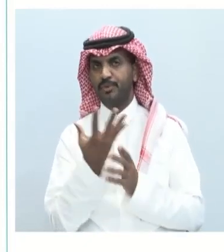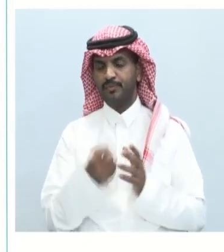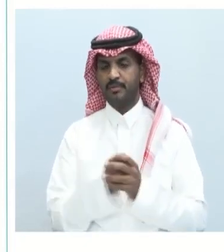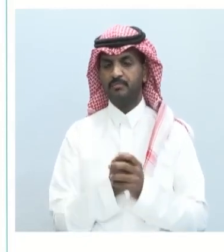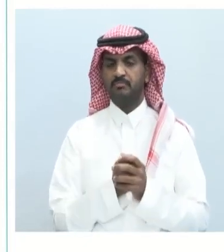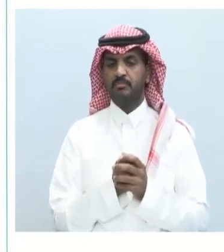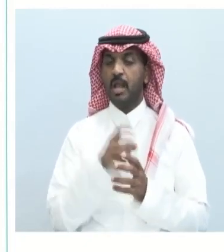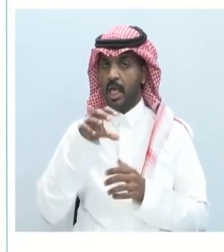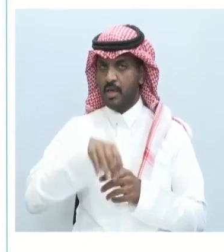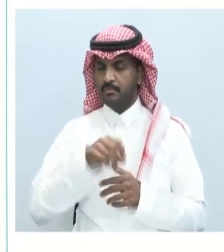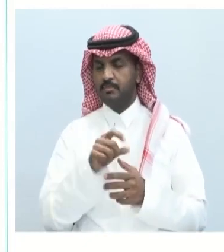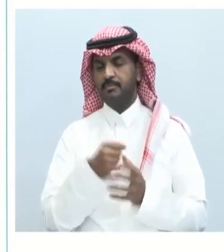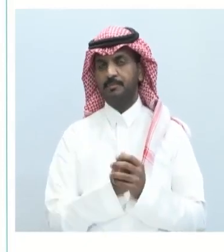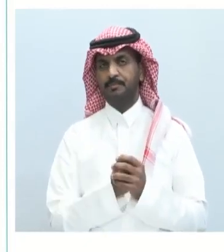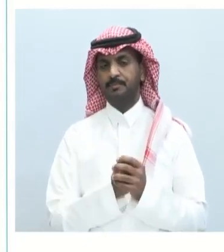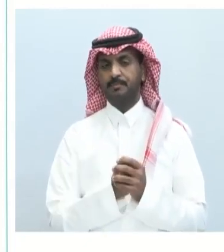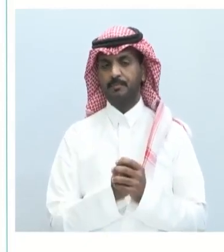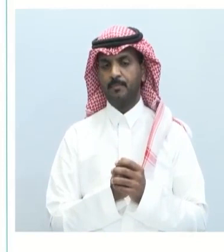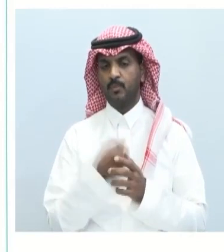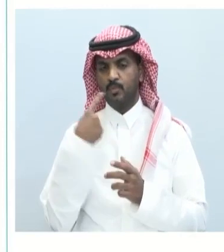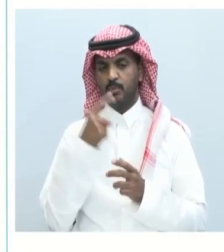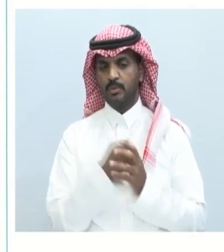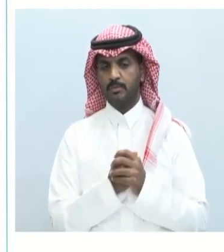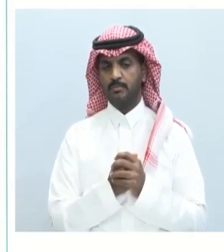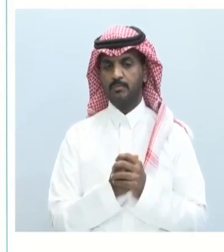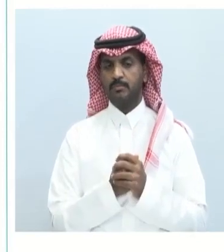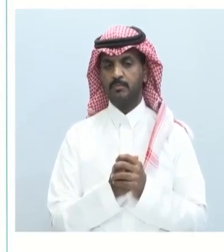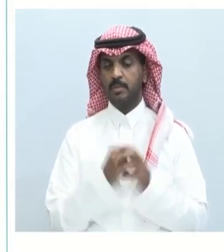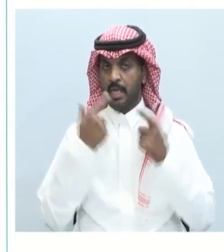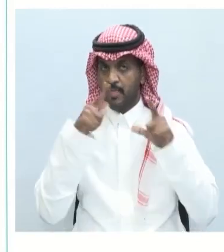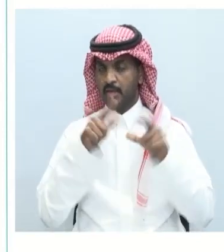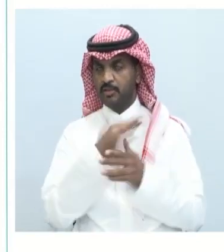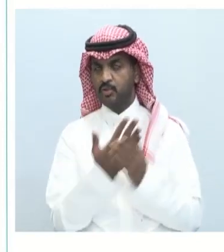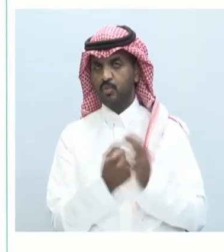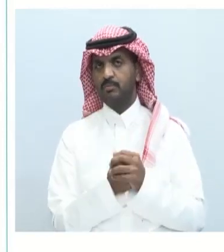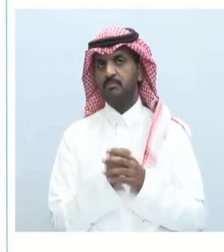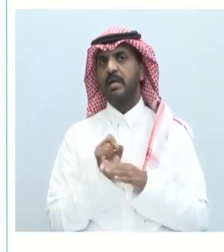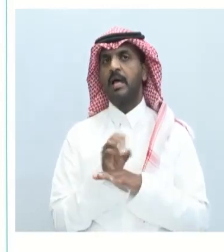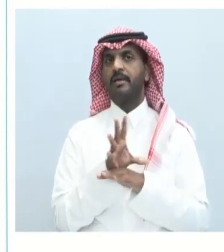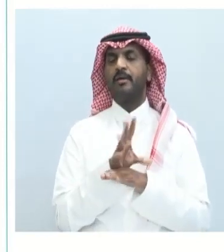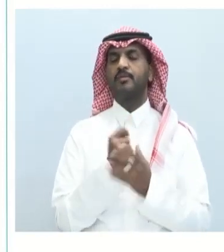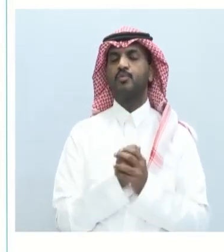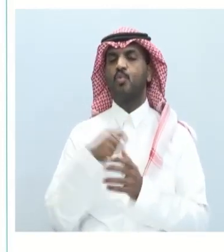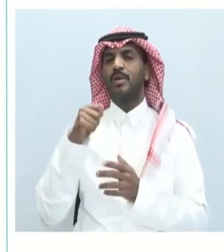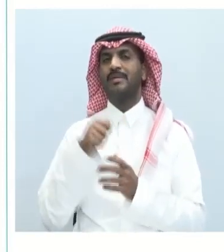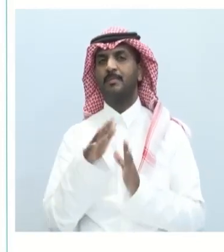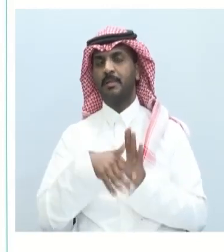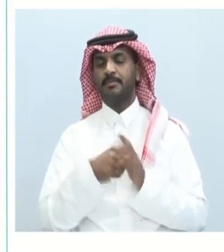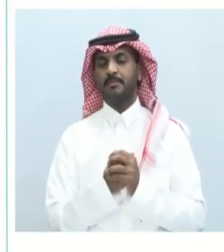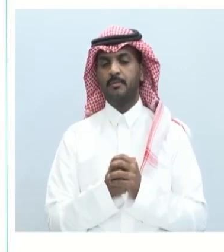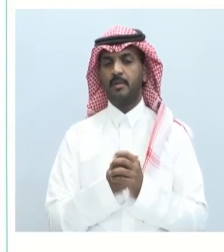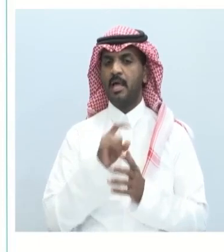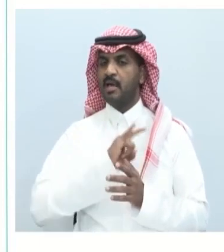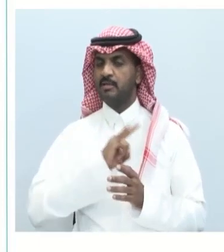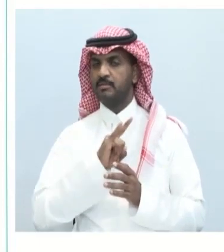تريد حفظ الجدول الان نعم ثم نلاحظ يظهر الجدول بطريقه عرض ورقه البيانات لا